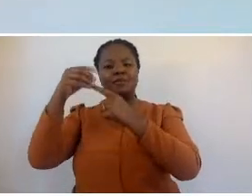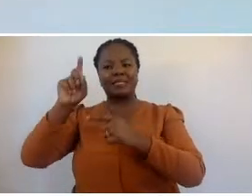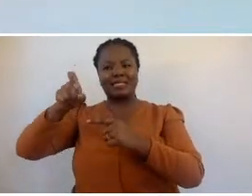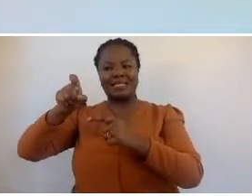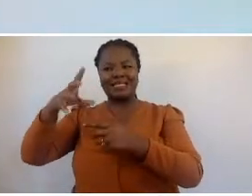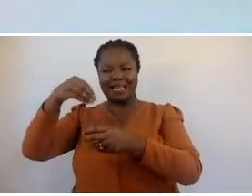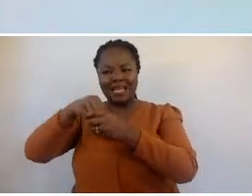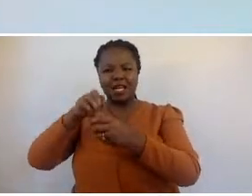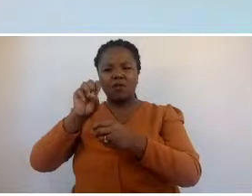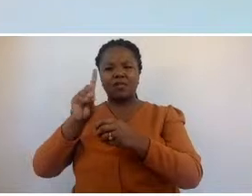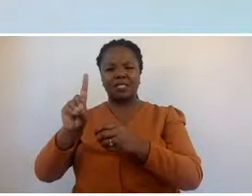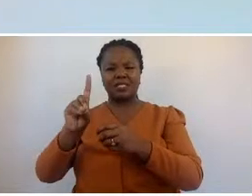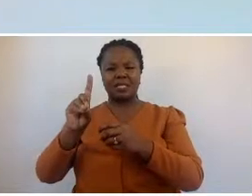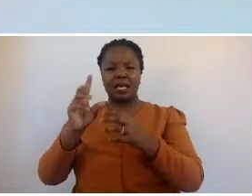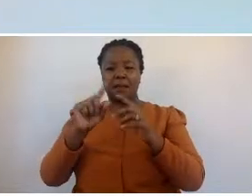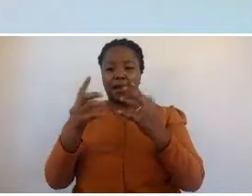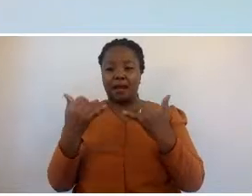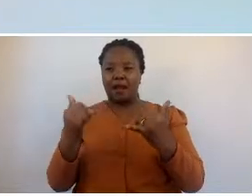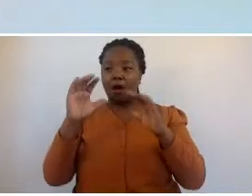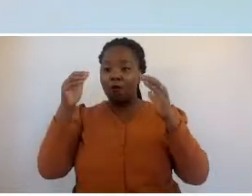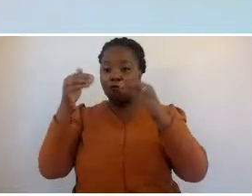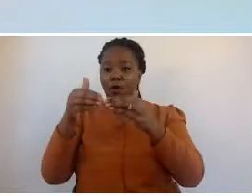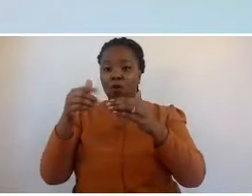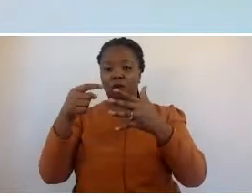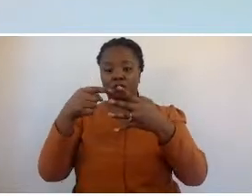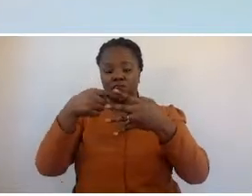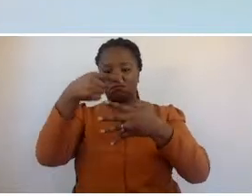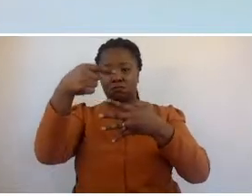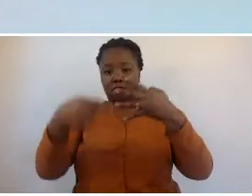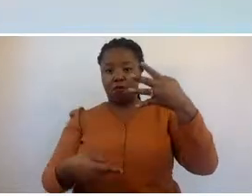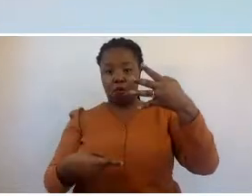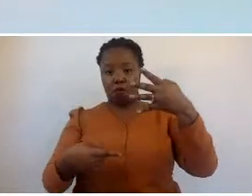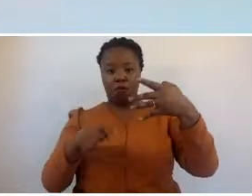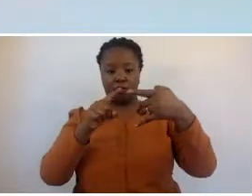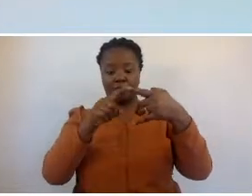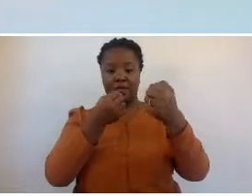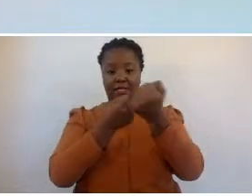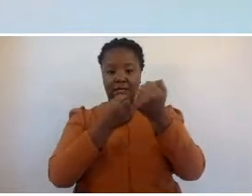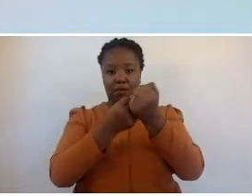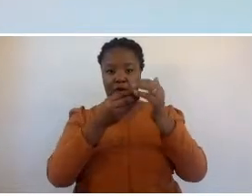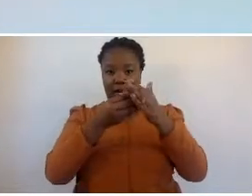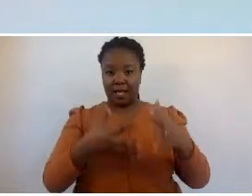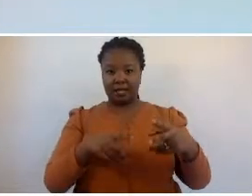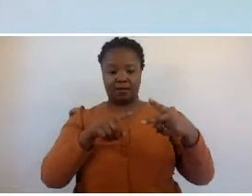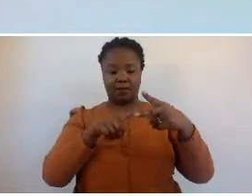les besoins particuliers de l'éducation inclusive. C'est très important car cela se concentre sur quatre aspects.